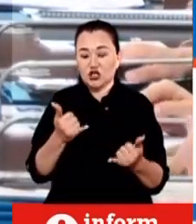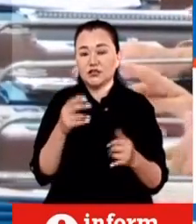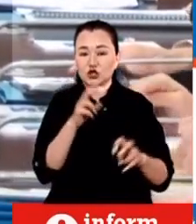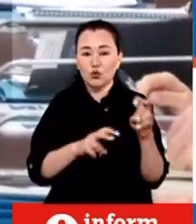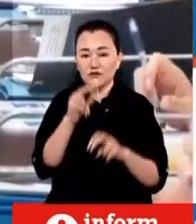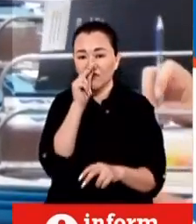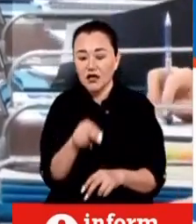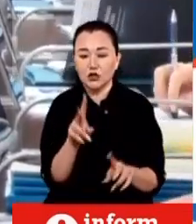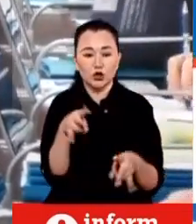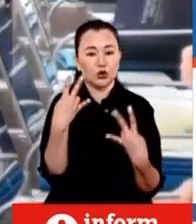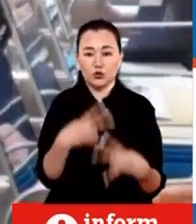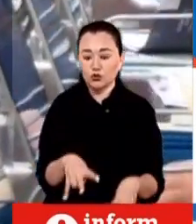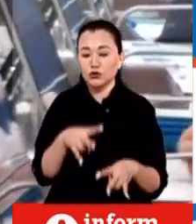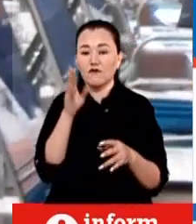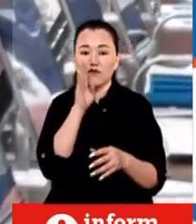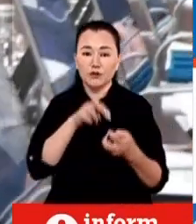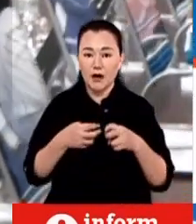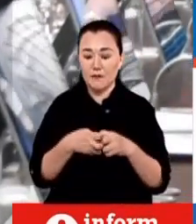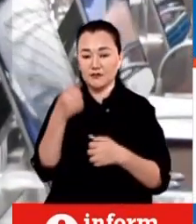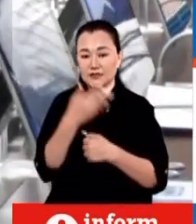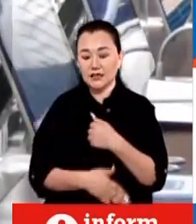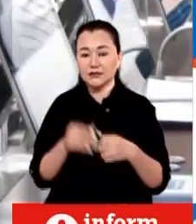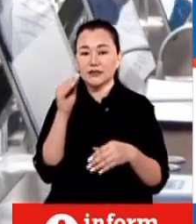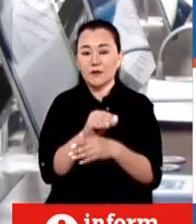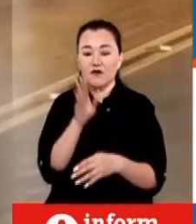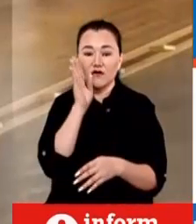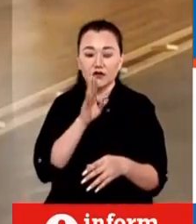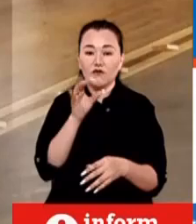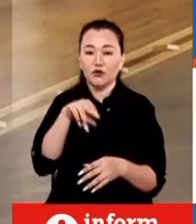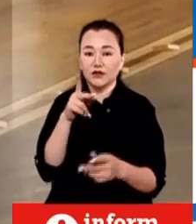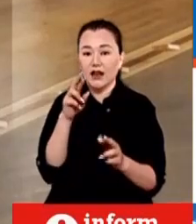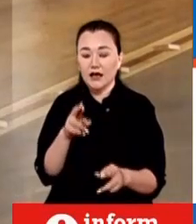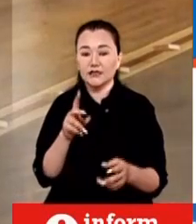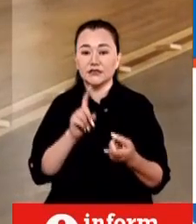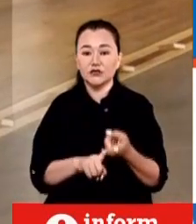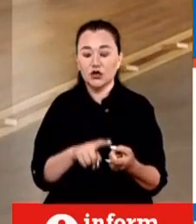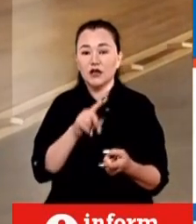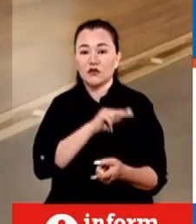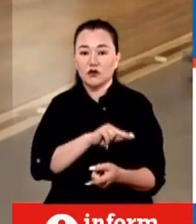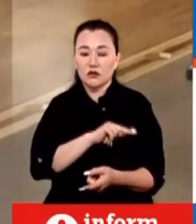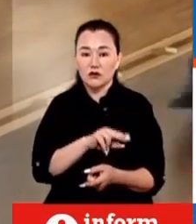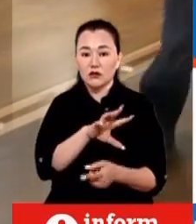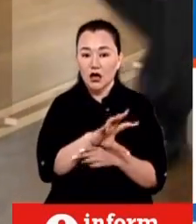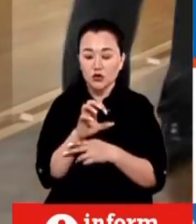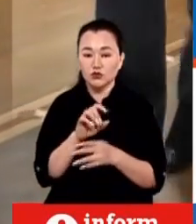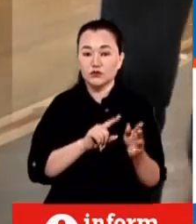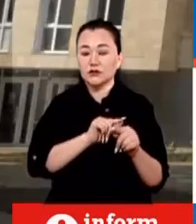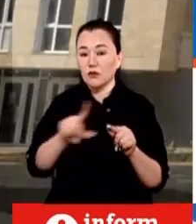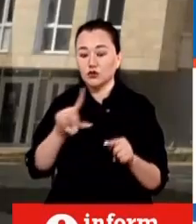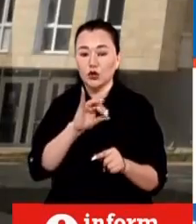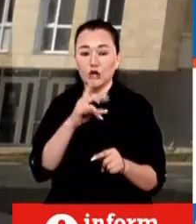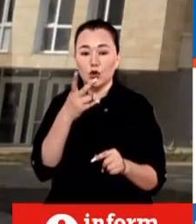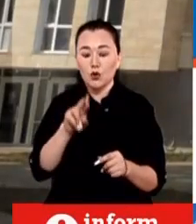искать виновных. Проблему водного коллапса в столице решит дополнительный водовод для действующих насосных станций. Его запуск планируют на